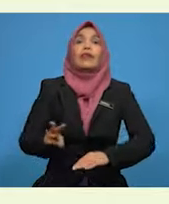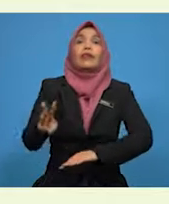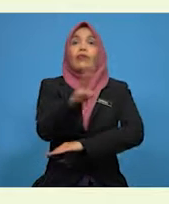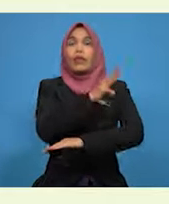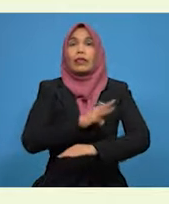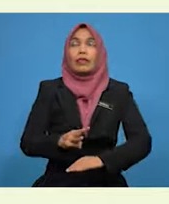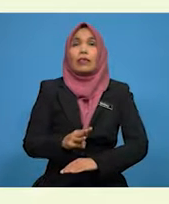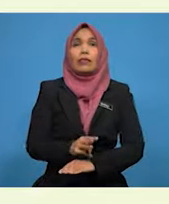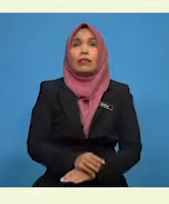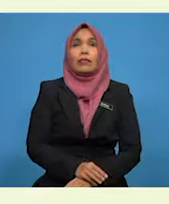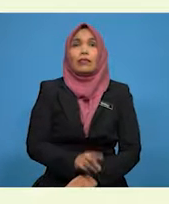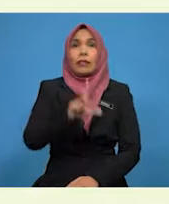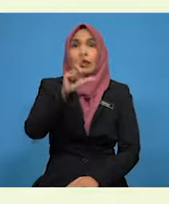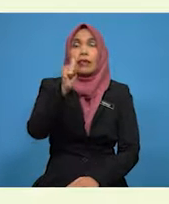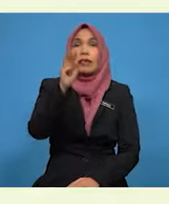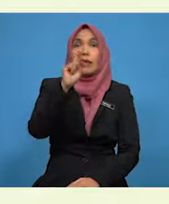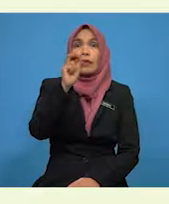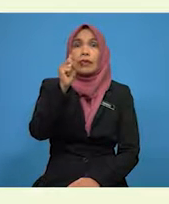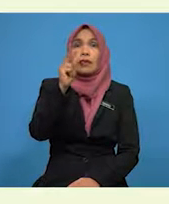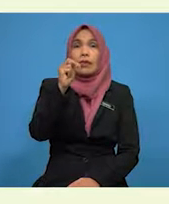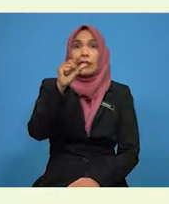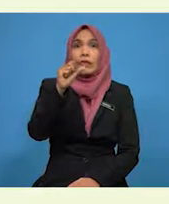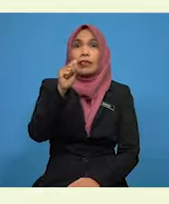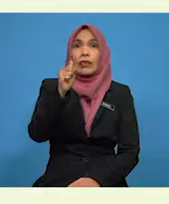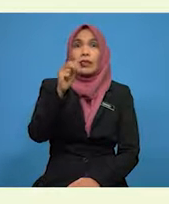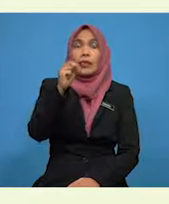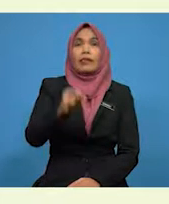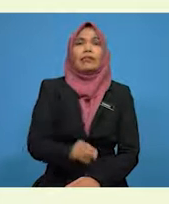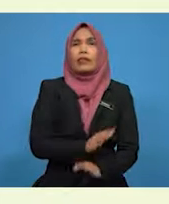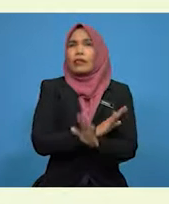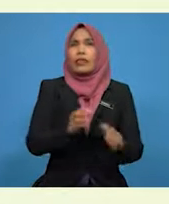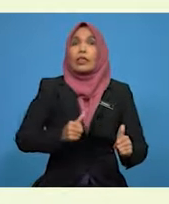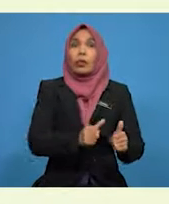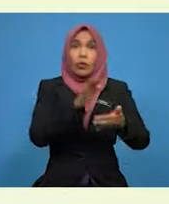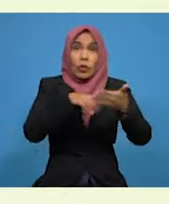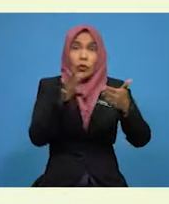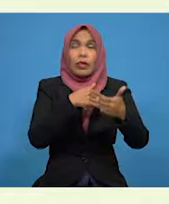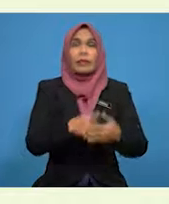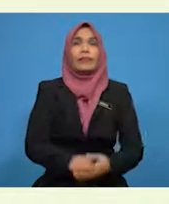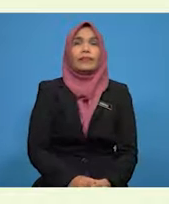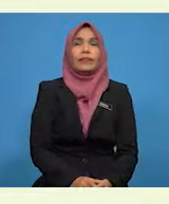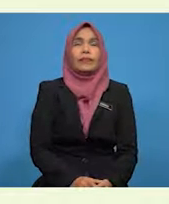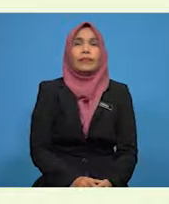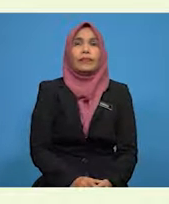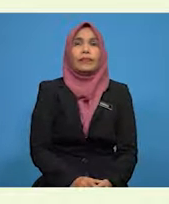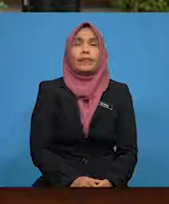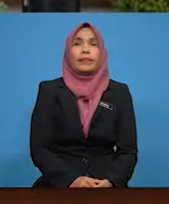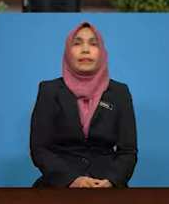kawasan larangan, tidak mematuhi jadual kerja yang telah ditetapkan dan sebagainya.